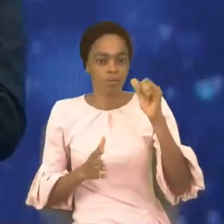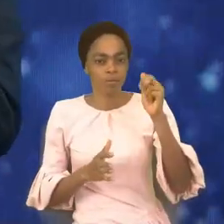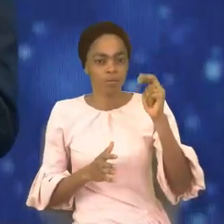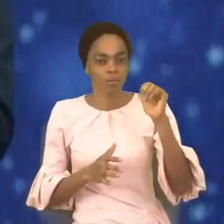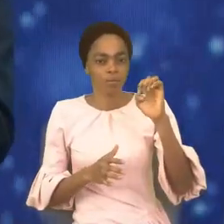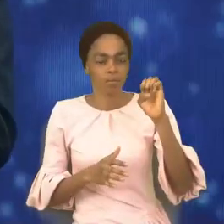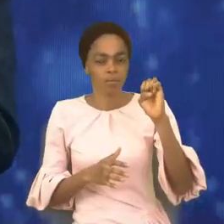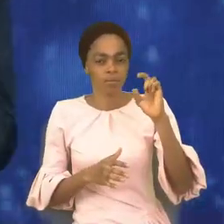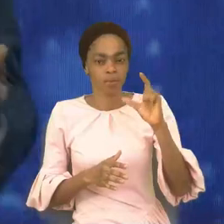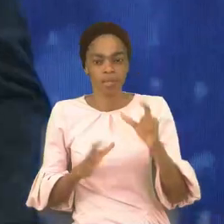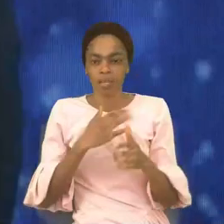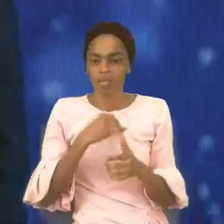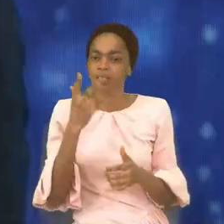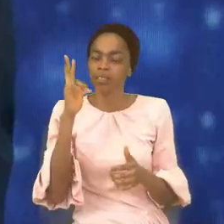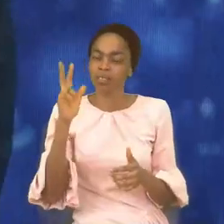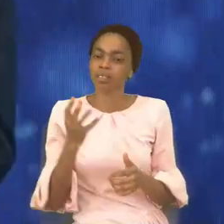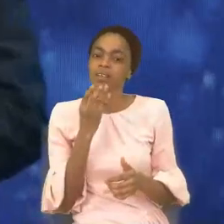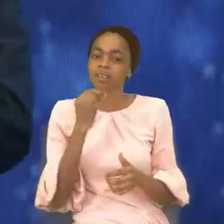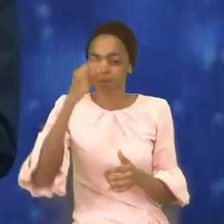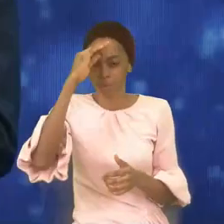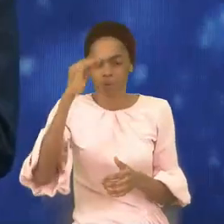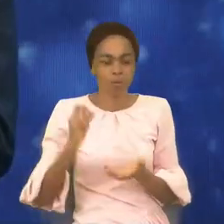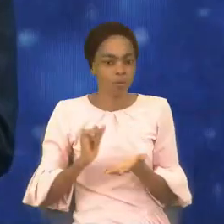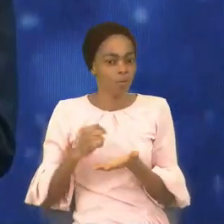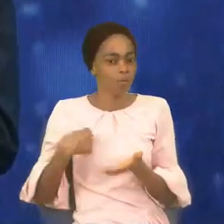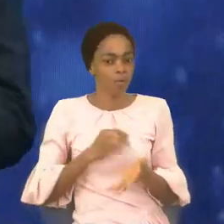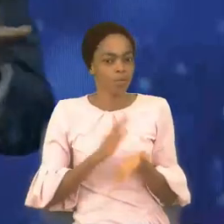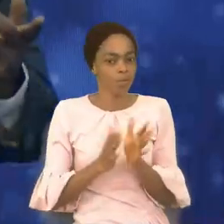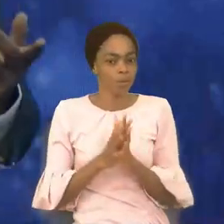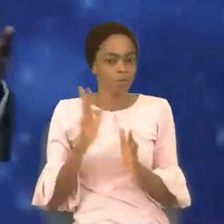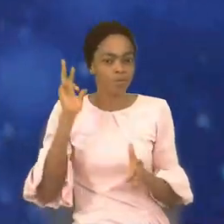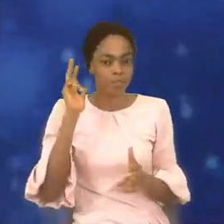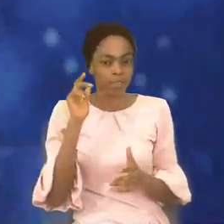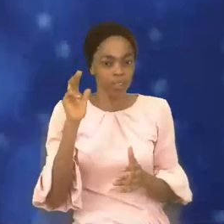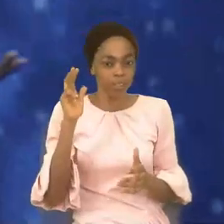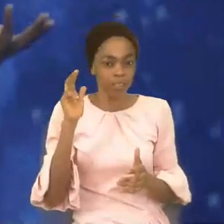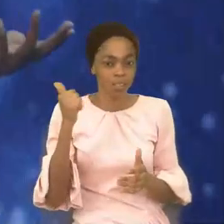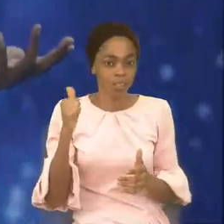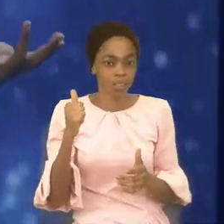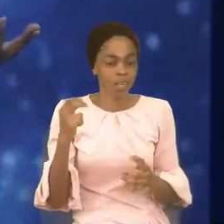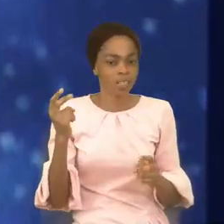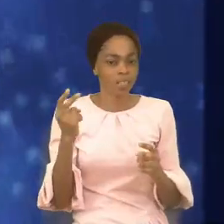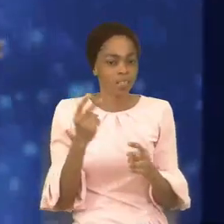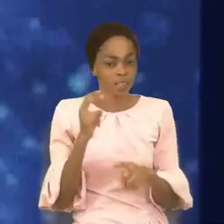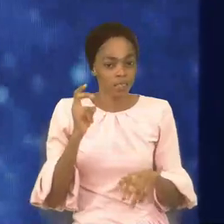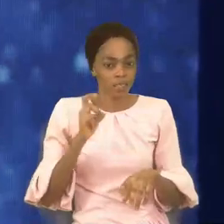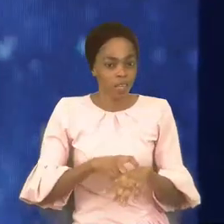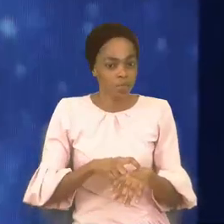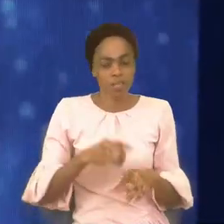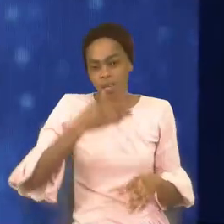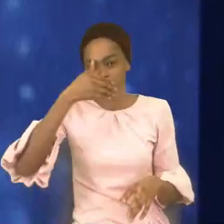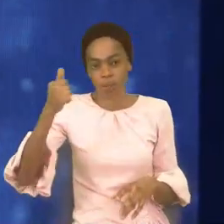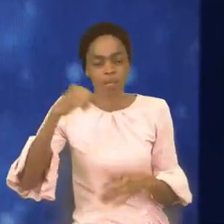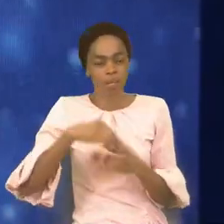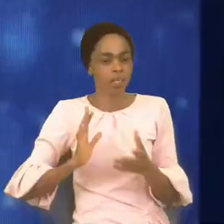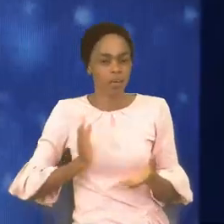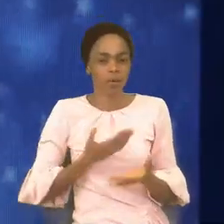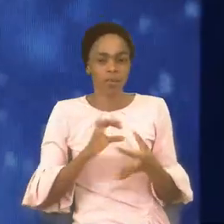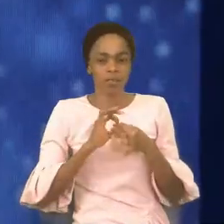10 fois supérieurs. Supérieurs dans notre relation avec Dieu. Meilleurs dans notre vie